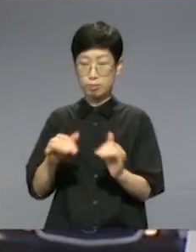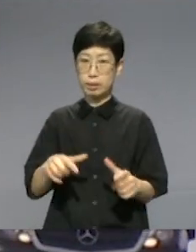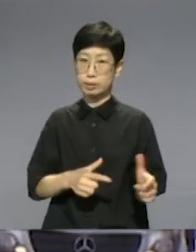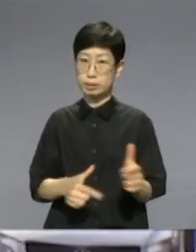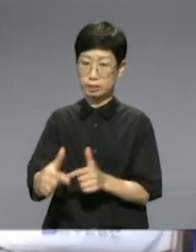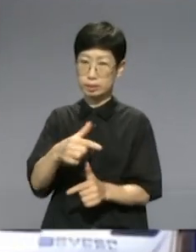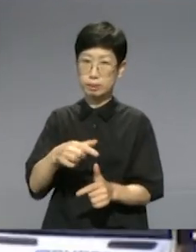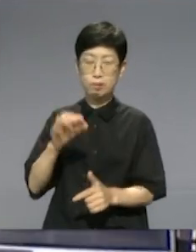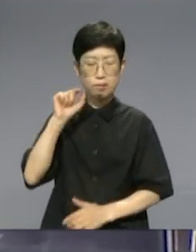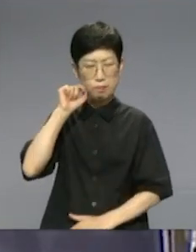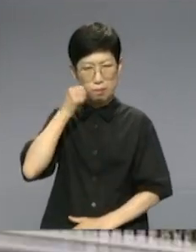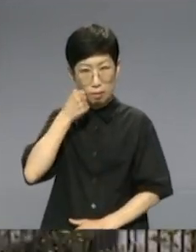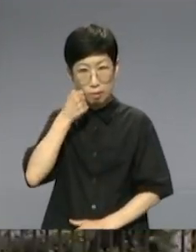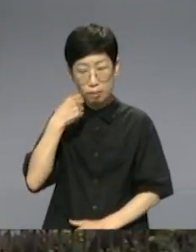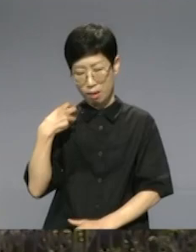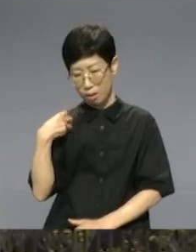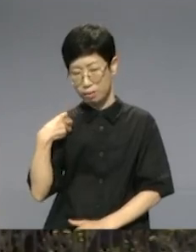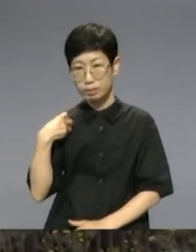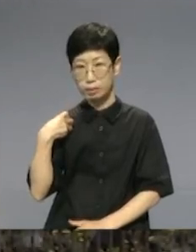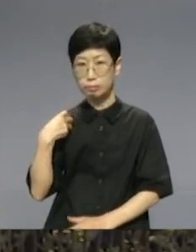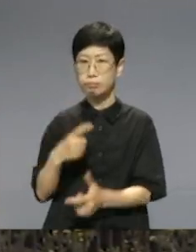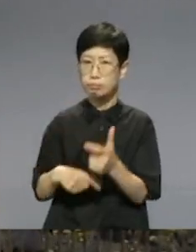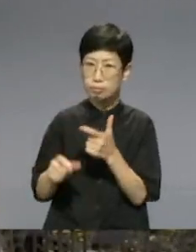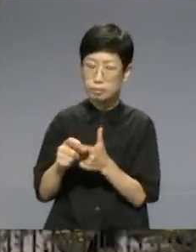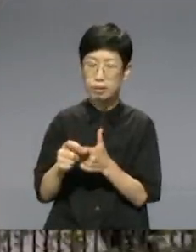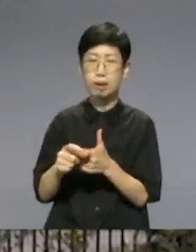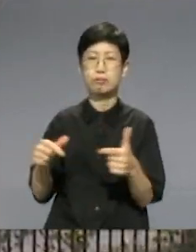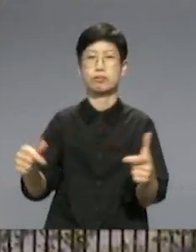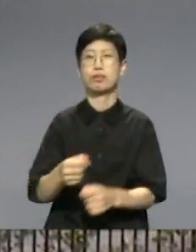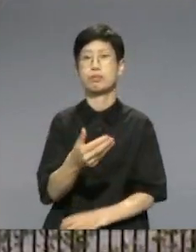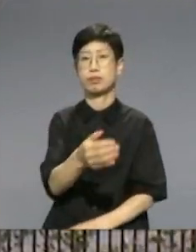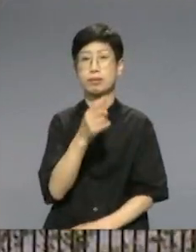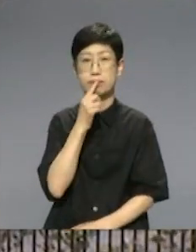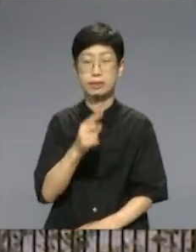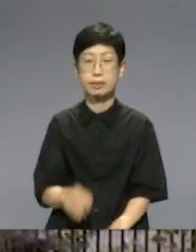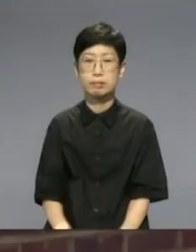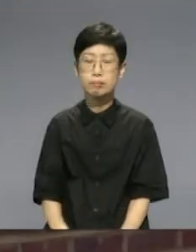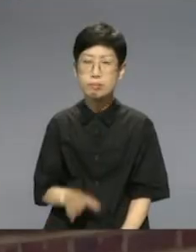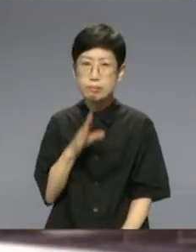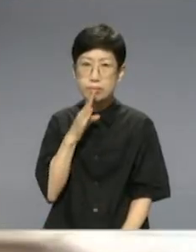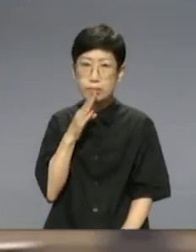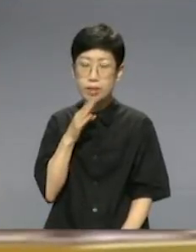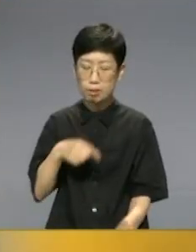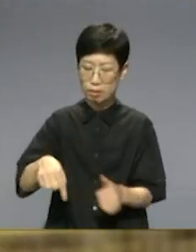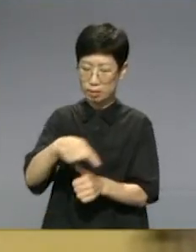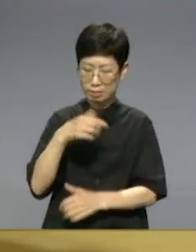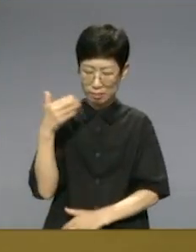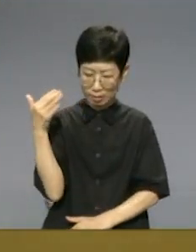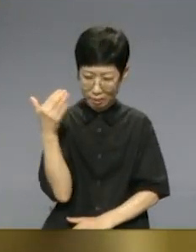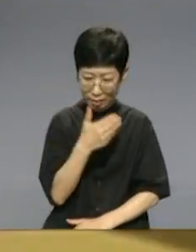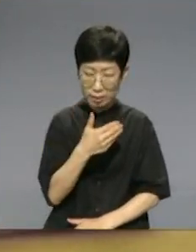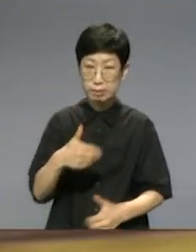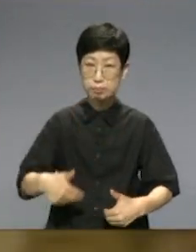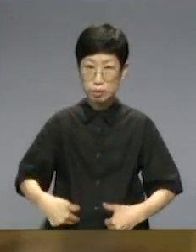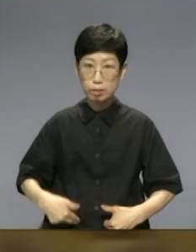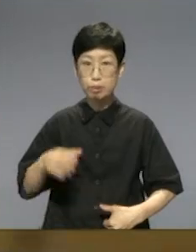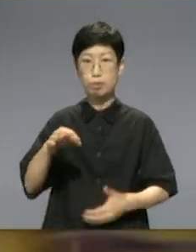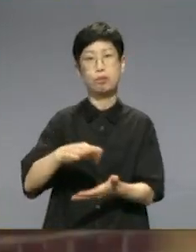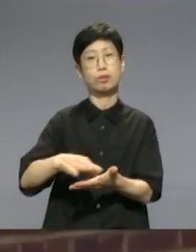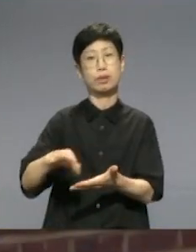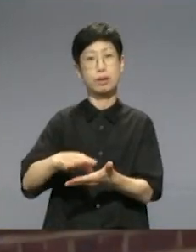부담을 줄여주겠다는 게 명분입니다. 물론 친환경 정책에 따른 추가 비용이 부담되는 건